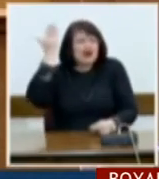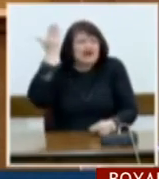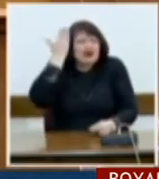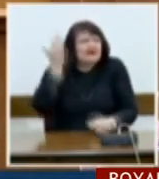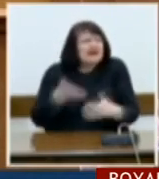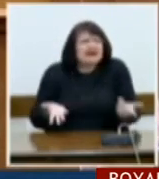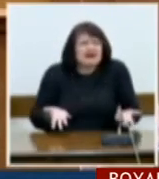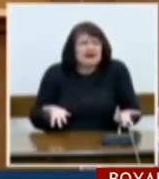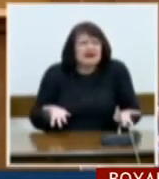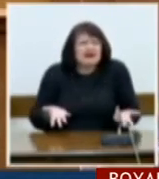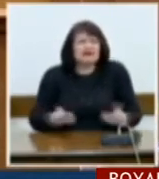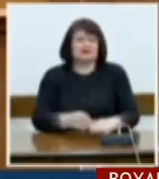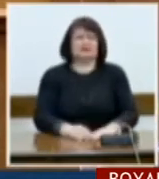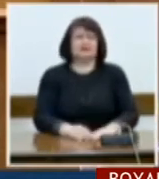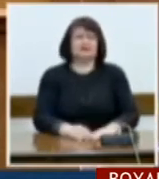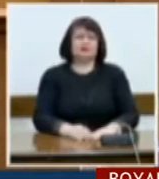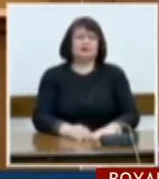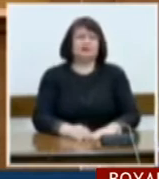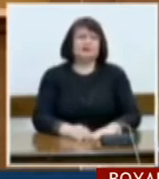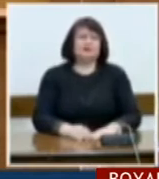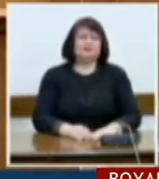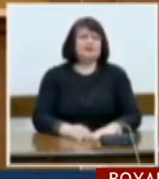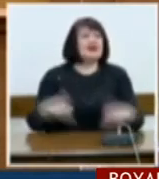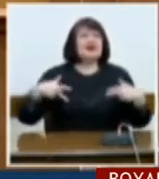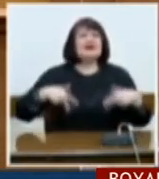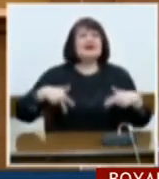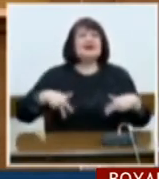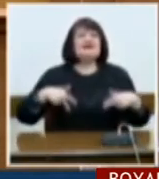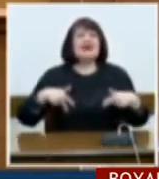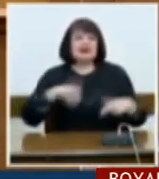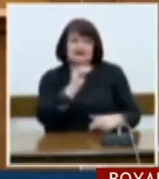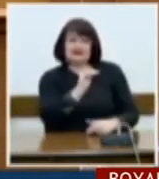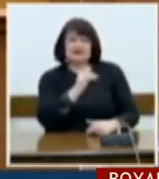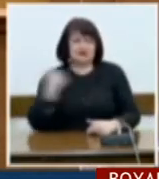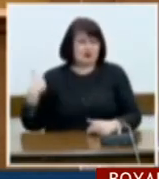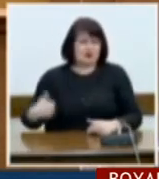Και τι έκανε η κυβέρνηση του κ. Μητσοτάκη όλο αυτό το διάστημα?